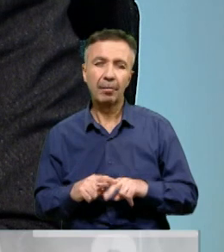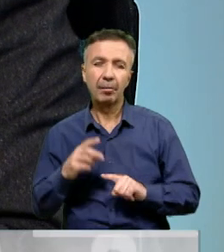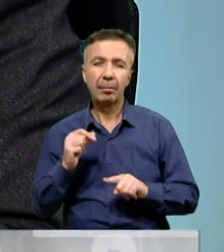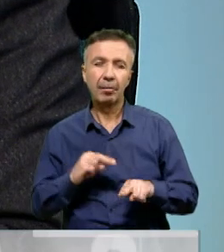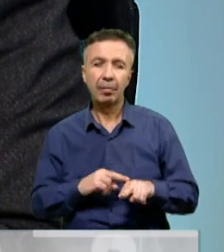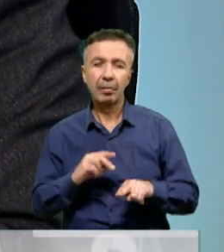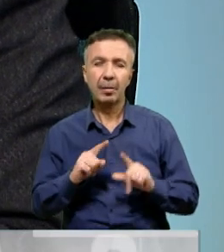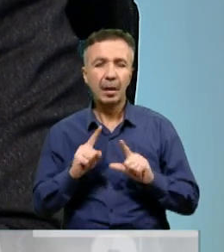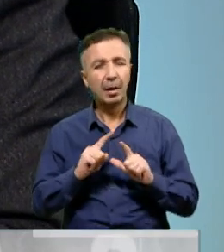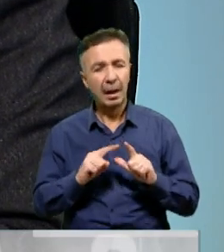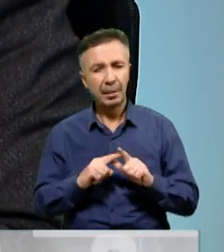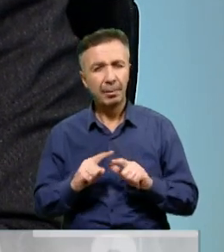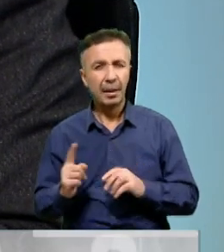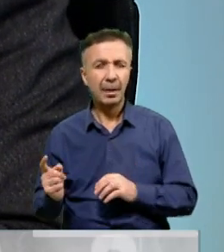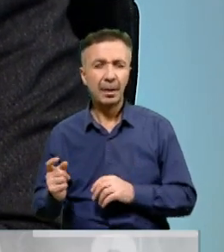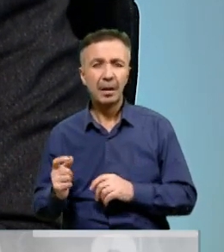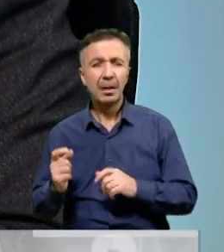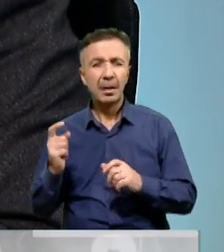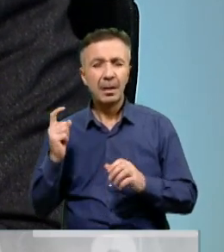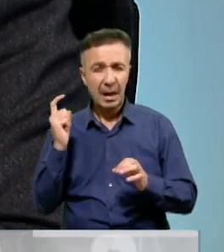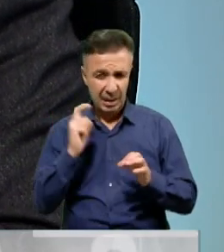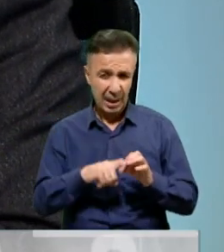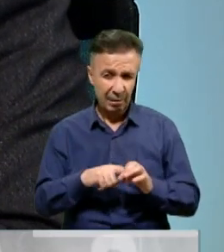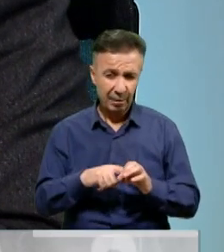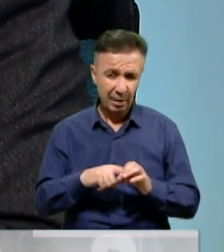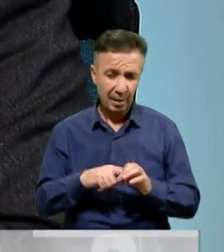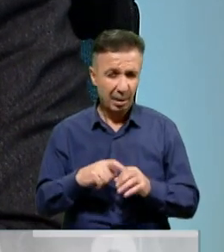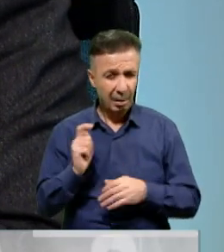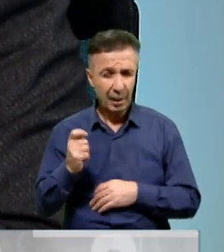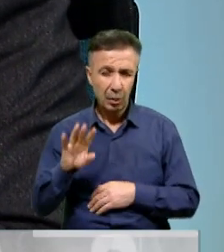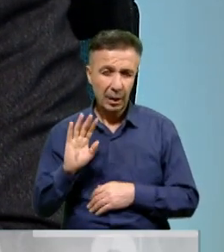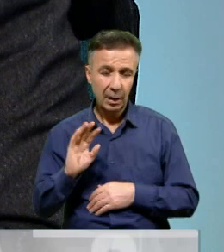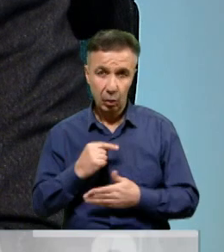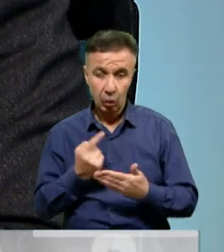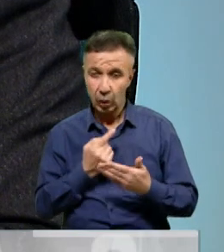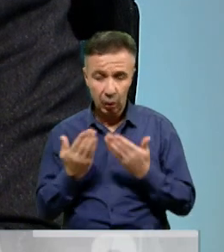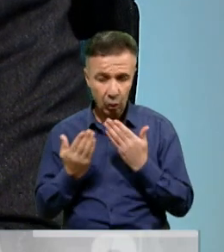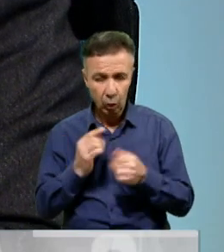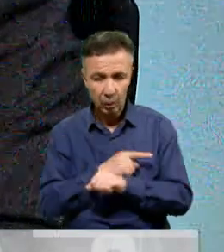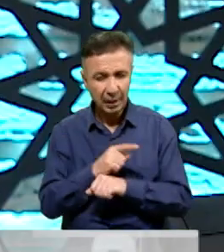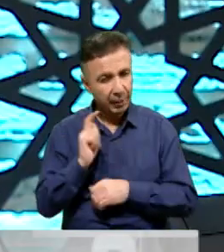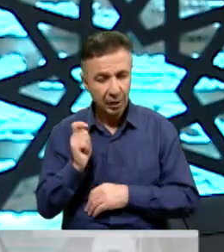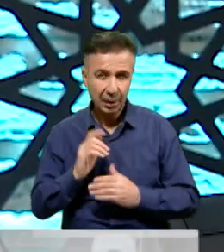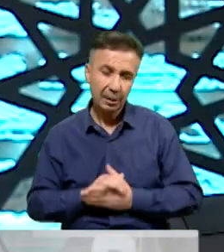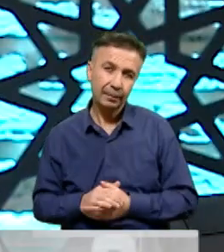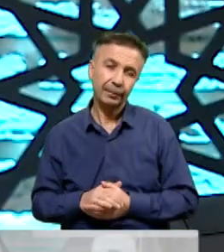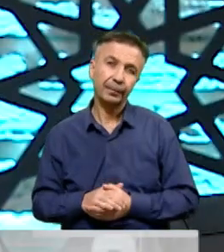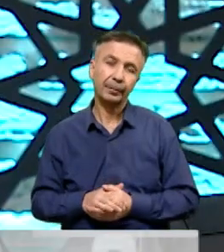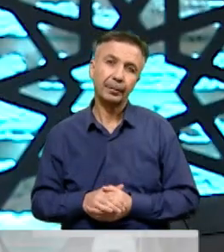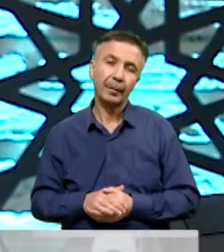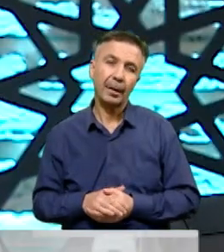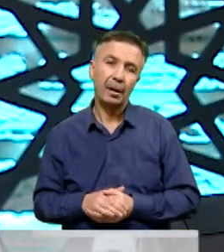gunne bunlar duada şart değildir. Kıraatta yani Kur'an okurken şarttır. Eyvallah. Yani asgari evet.